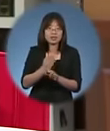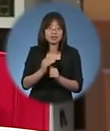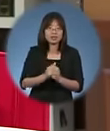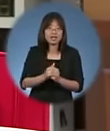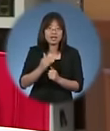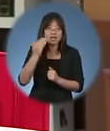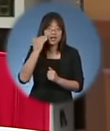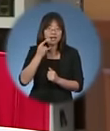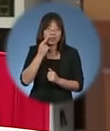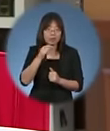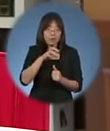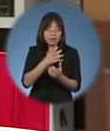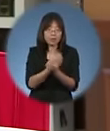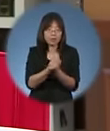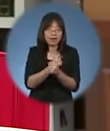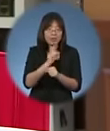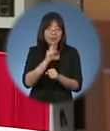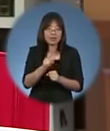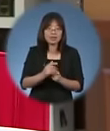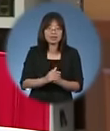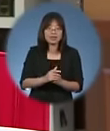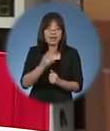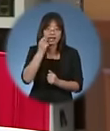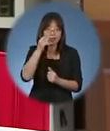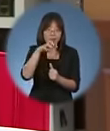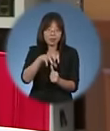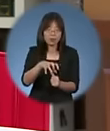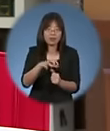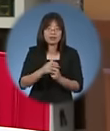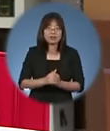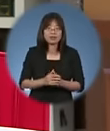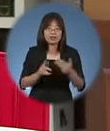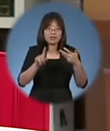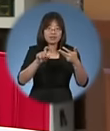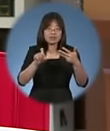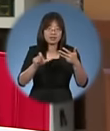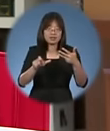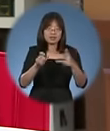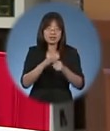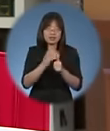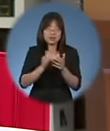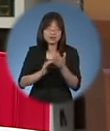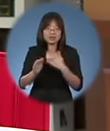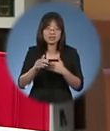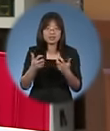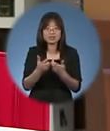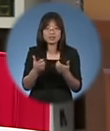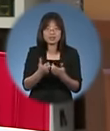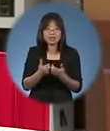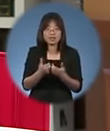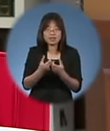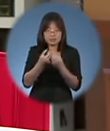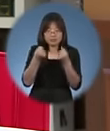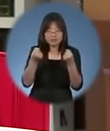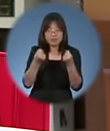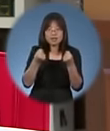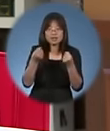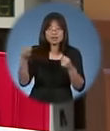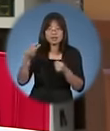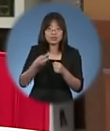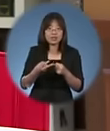병탄에다가 35년 일제 치하에다가 광복되자마자 분단되고 전쟁 나고 그 다음에